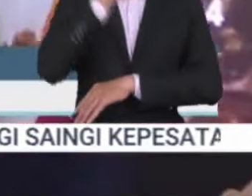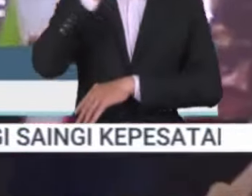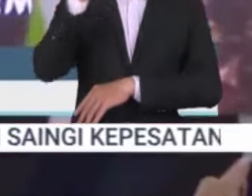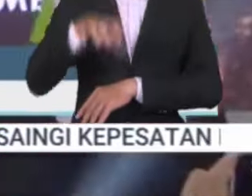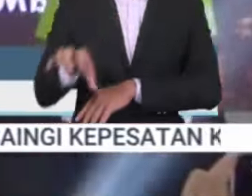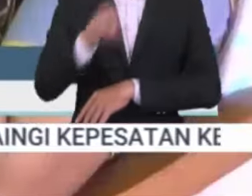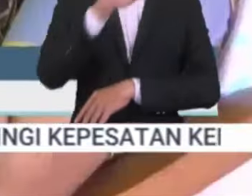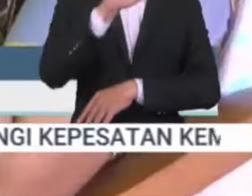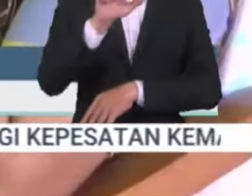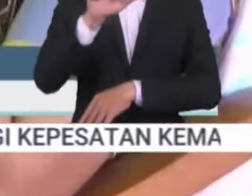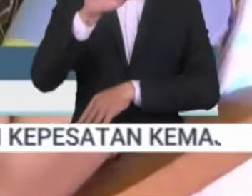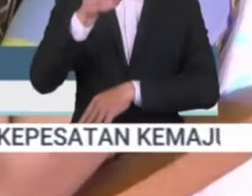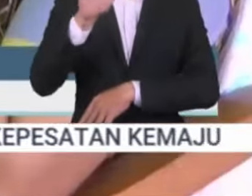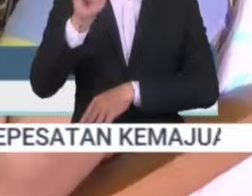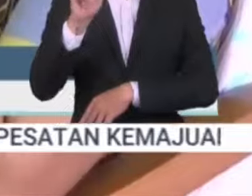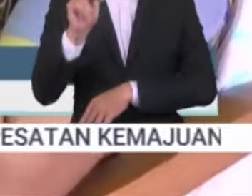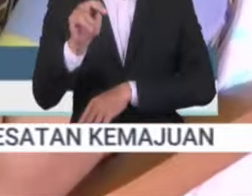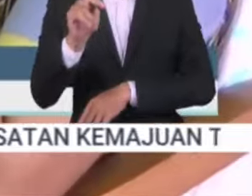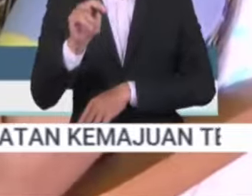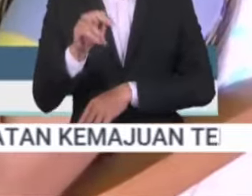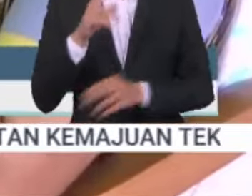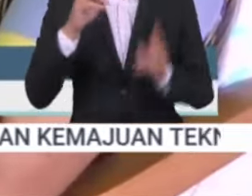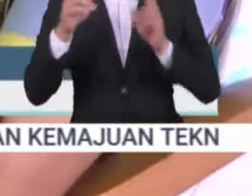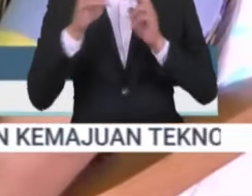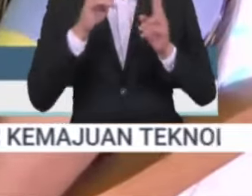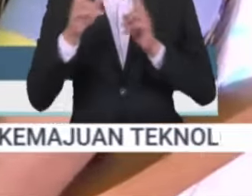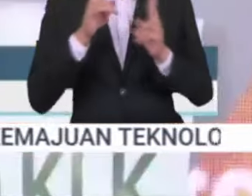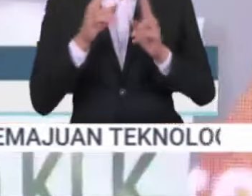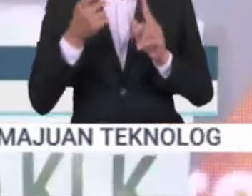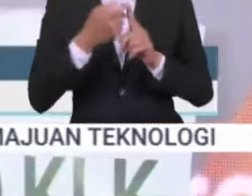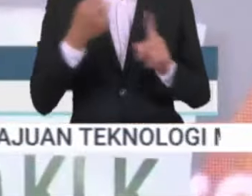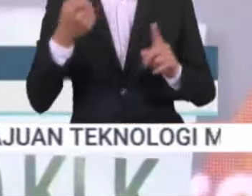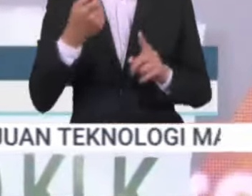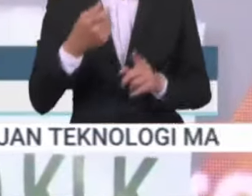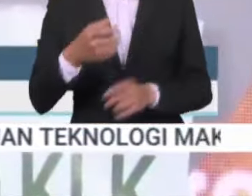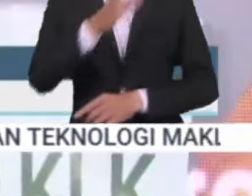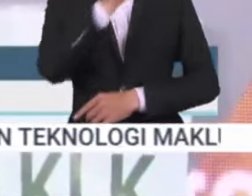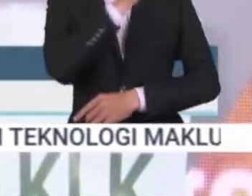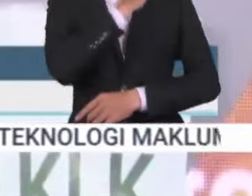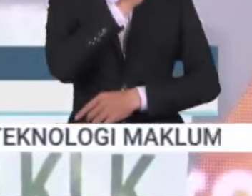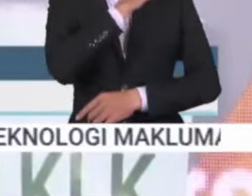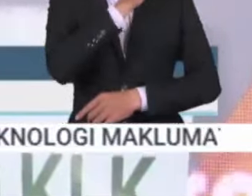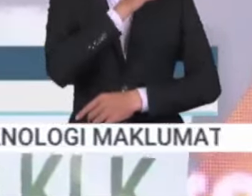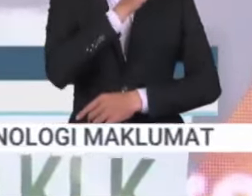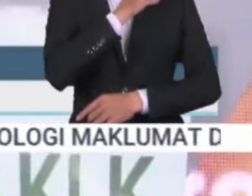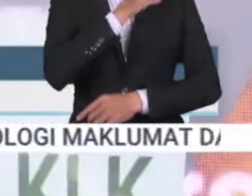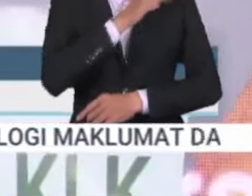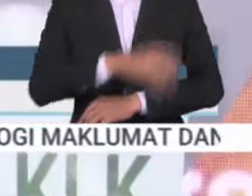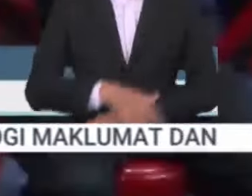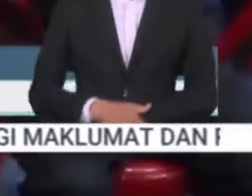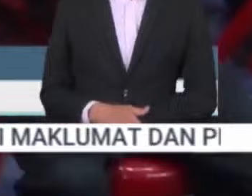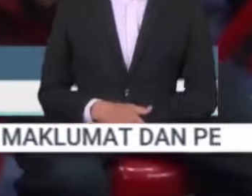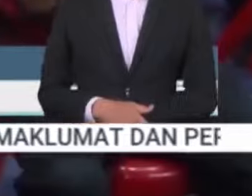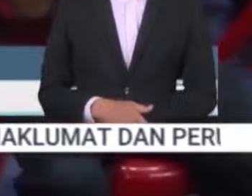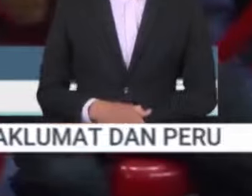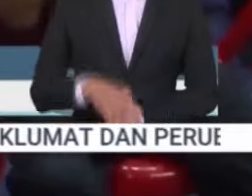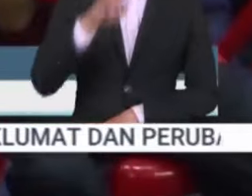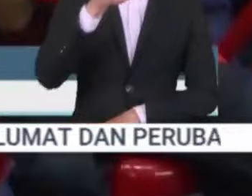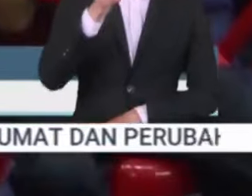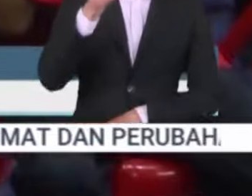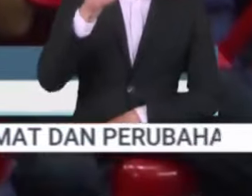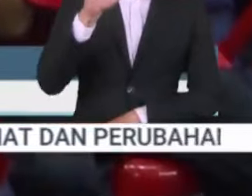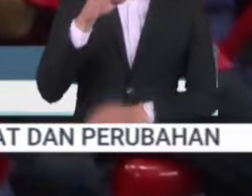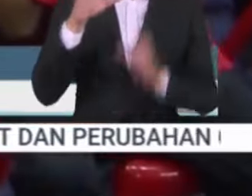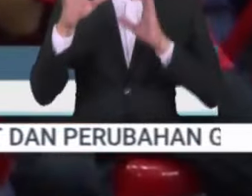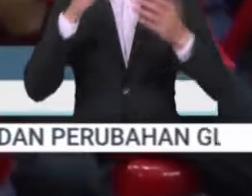di Beluran. Teks ucapannya dibacakan Penolong Pegawai Pembangunan Daerah Beluran, Gilbert Joseph. Roger berkata